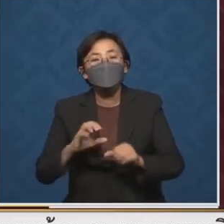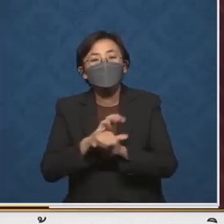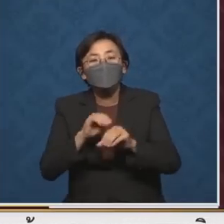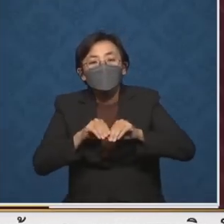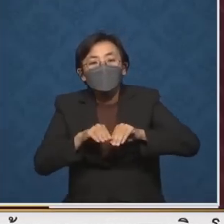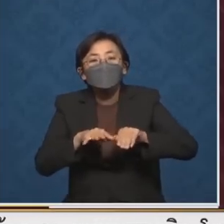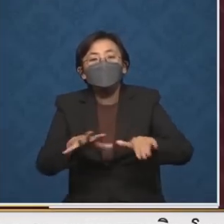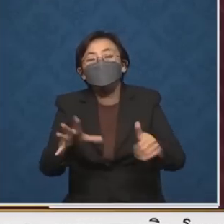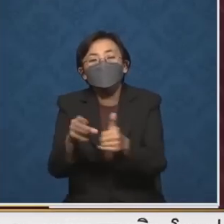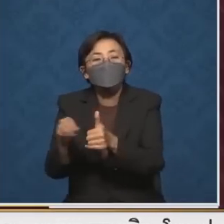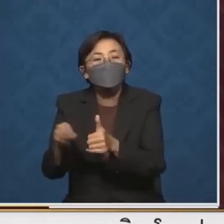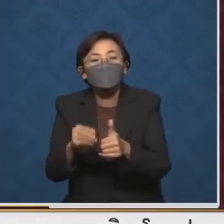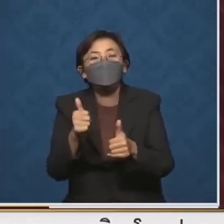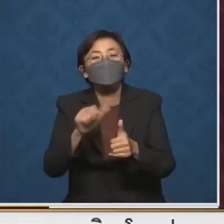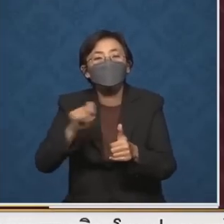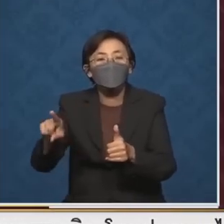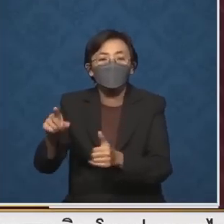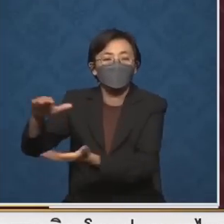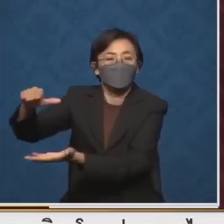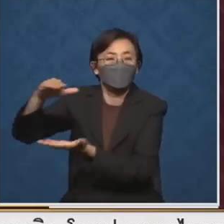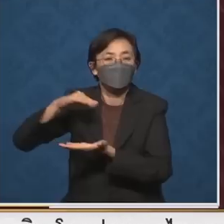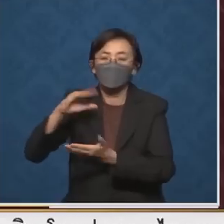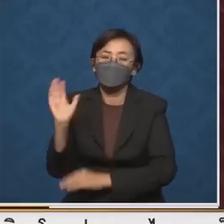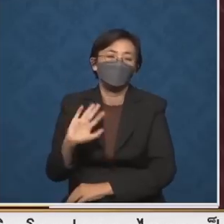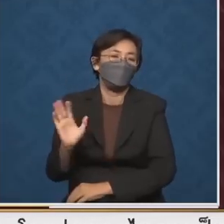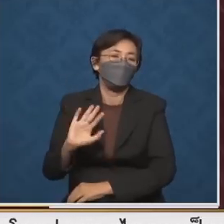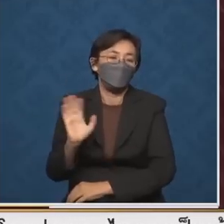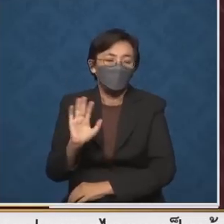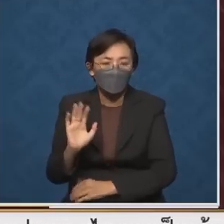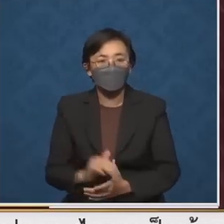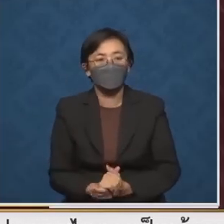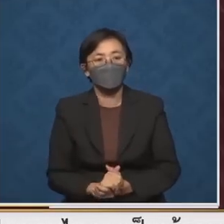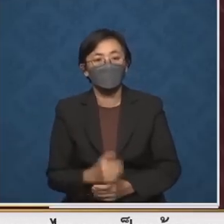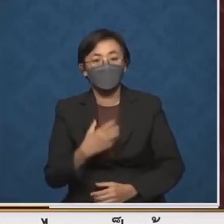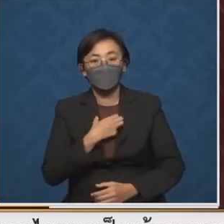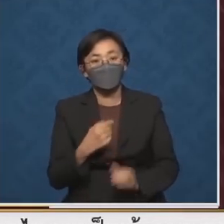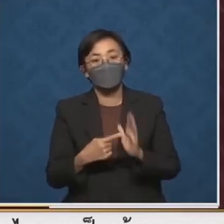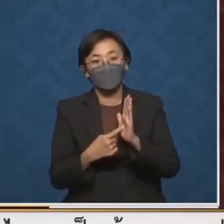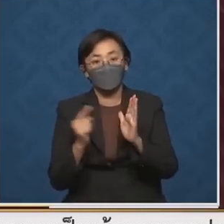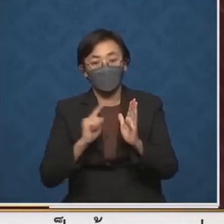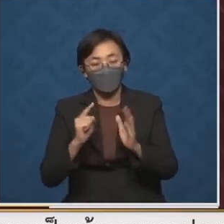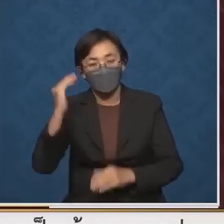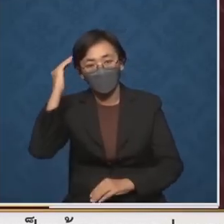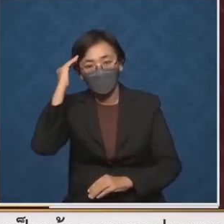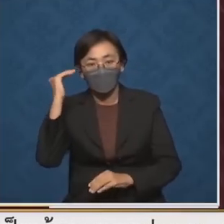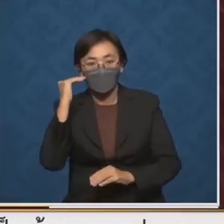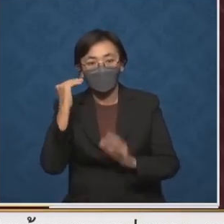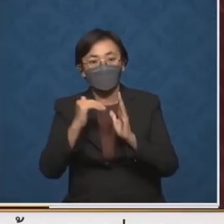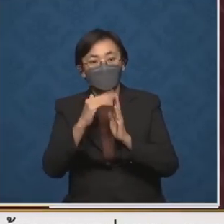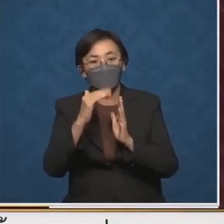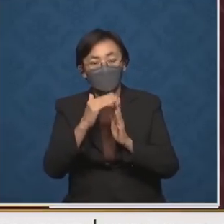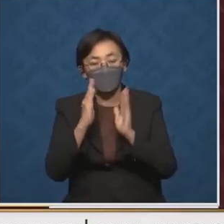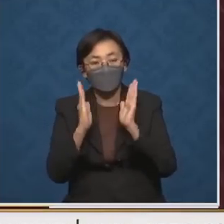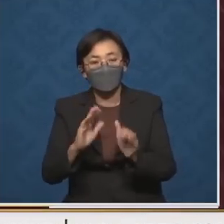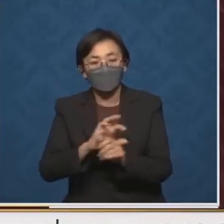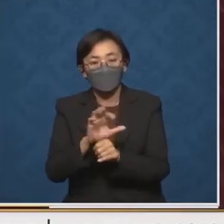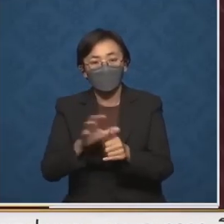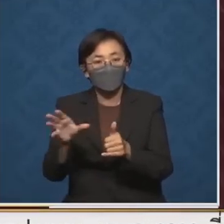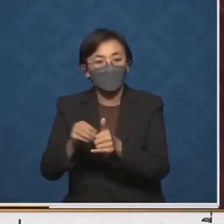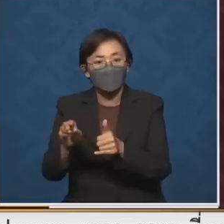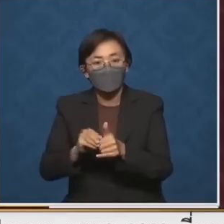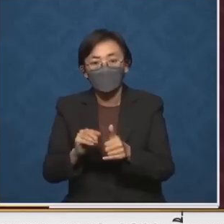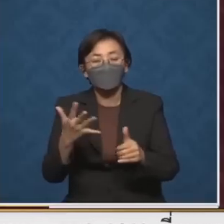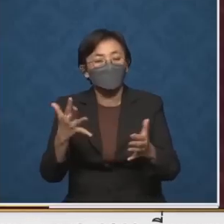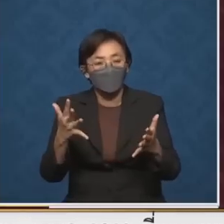หนักดีกว่าเขาก shitศักรษาพ วา เกาหลีเหือไม่มีคนติดโควิ